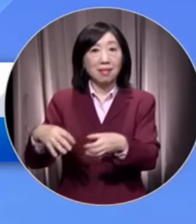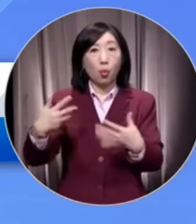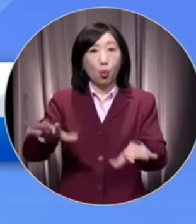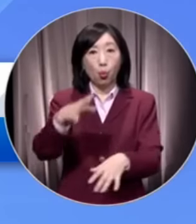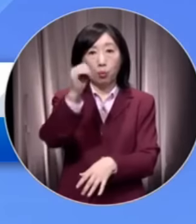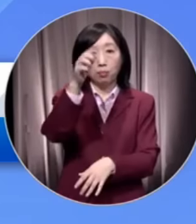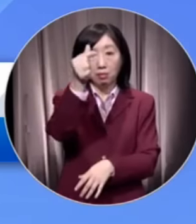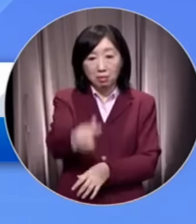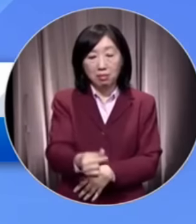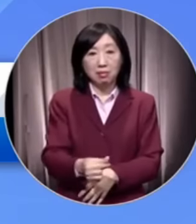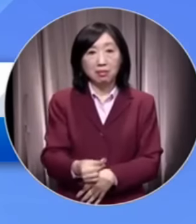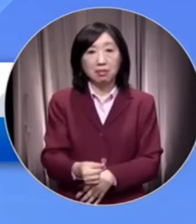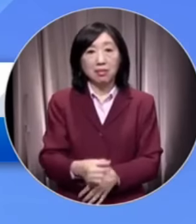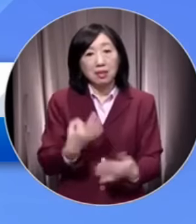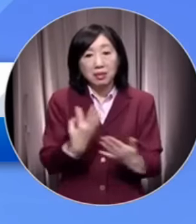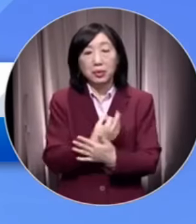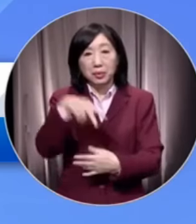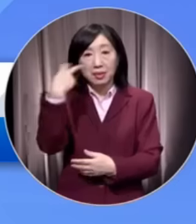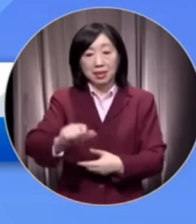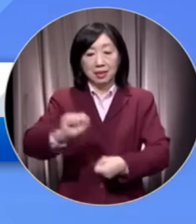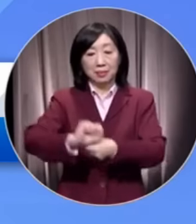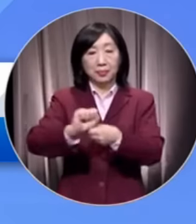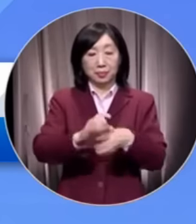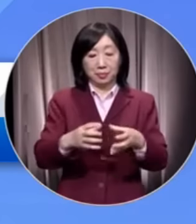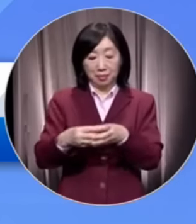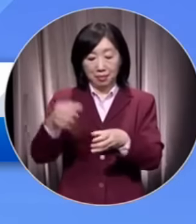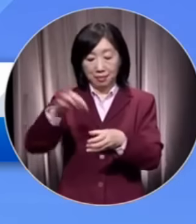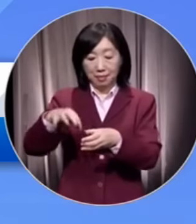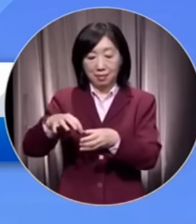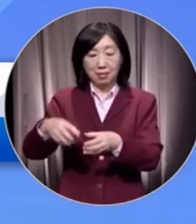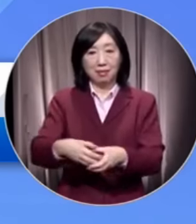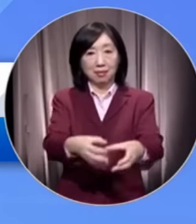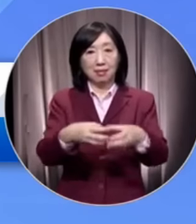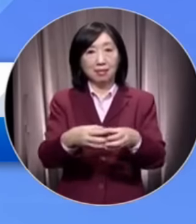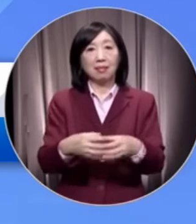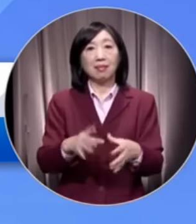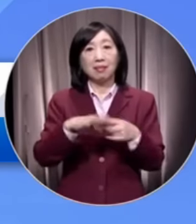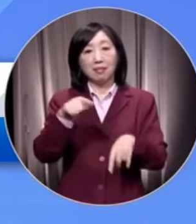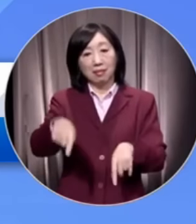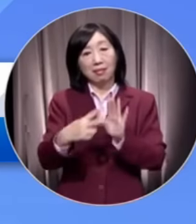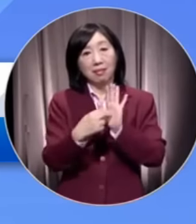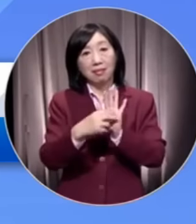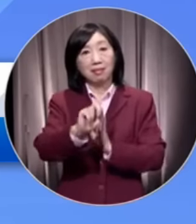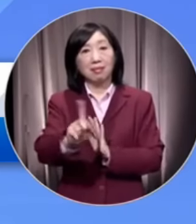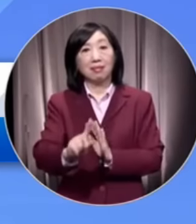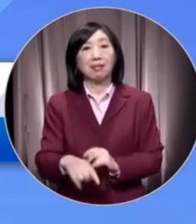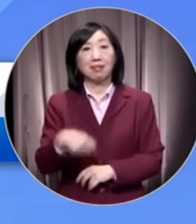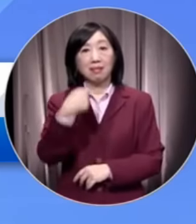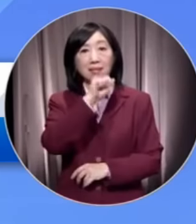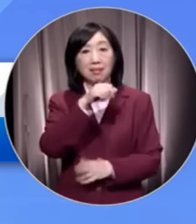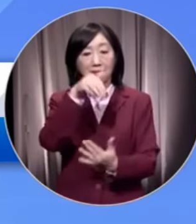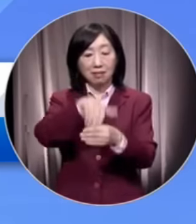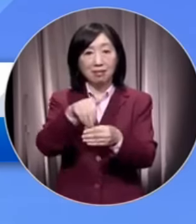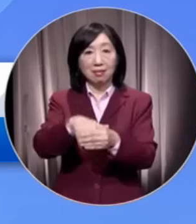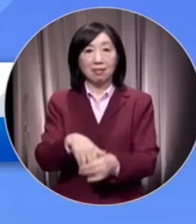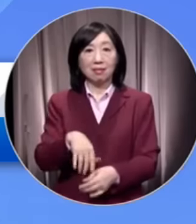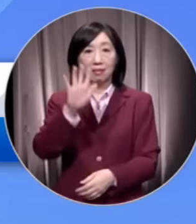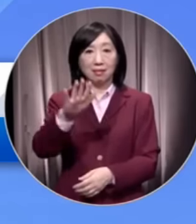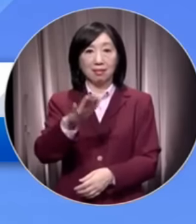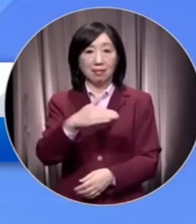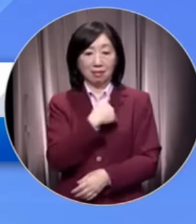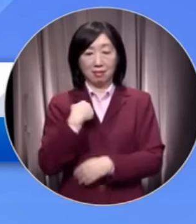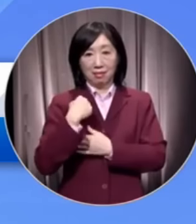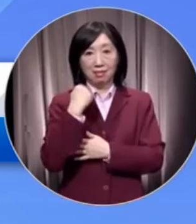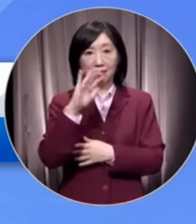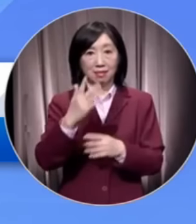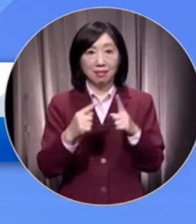几亿，还不够，还要继续来加码。这就说明今天台湾的选举为什么让有能干有